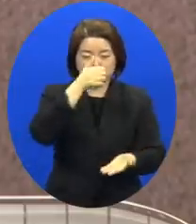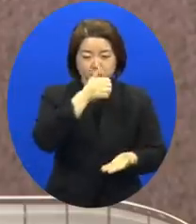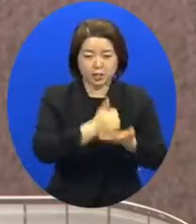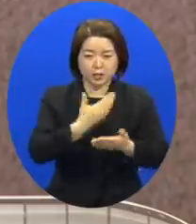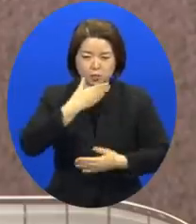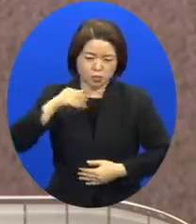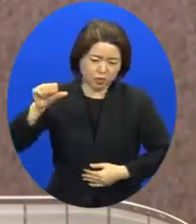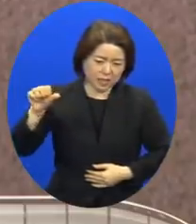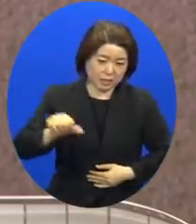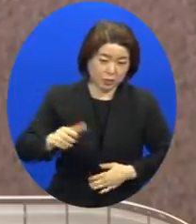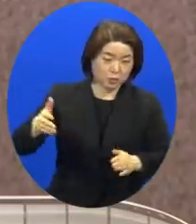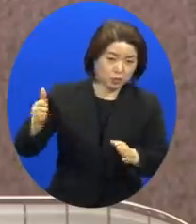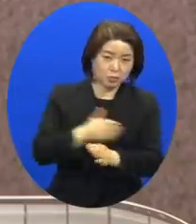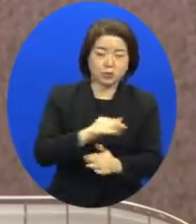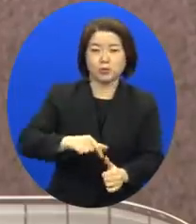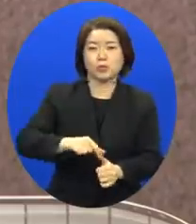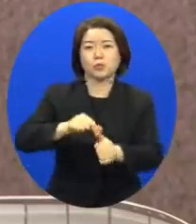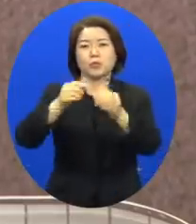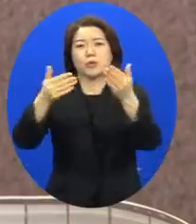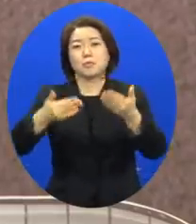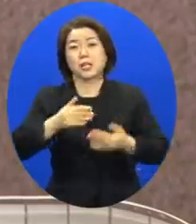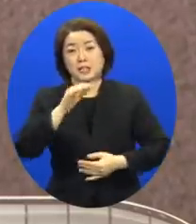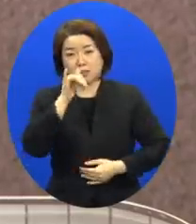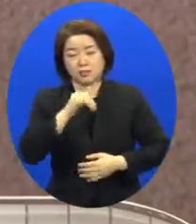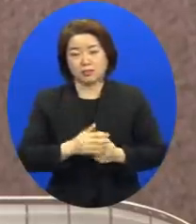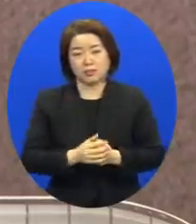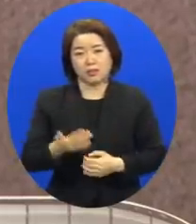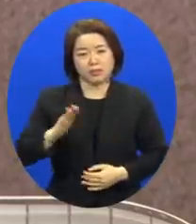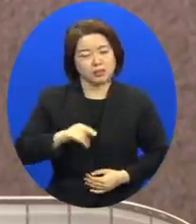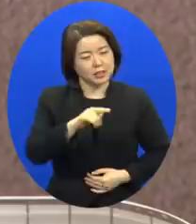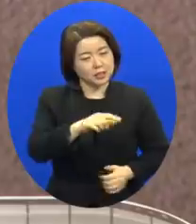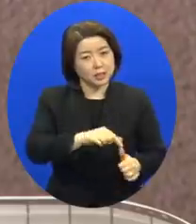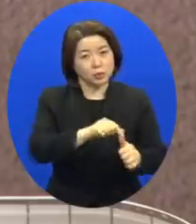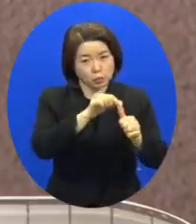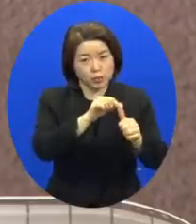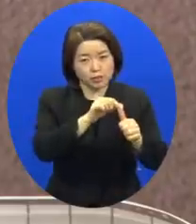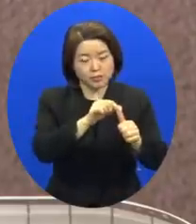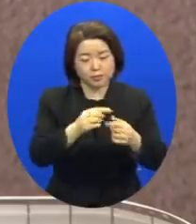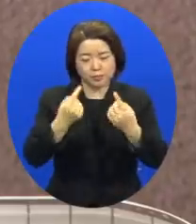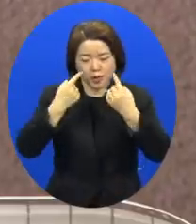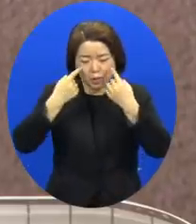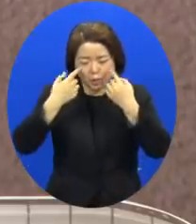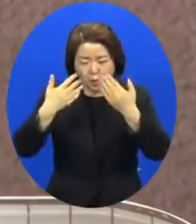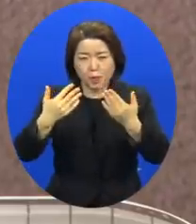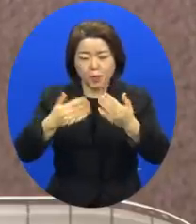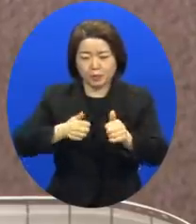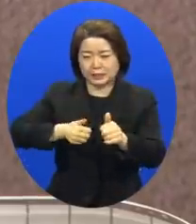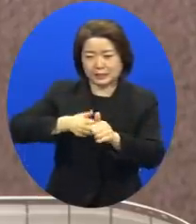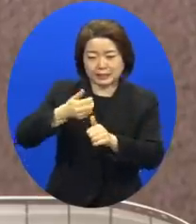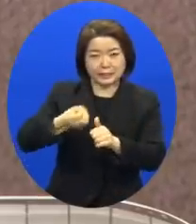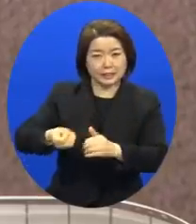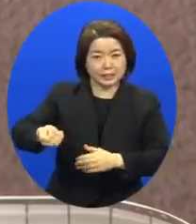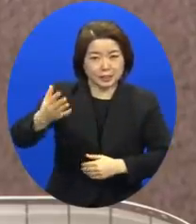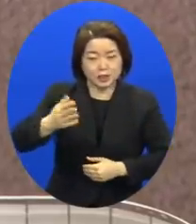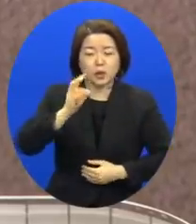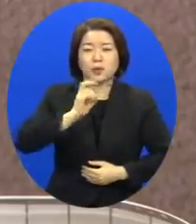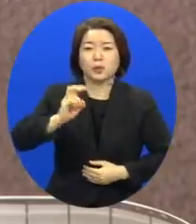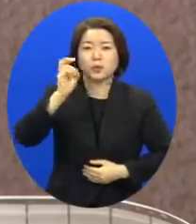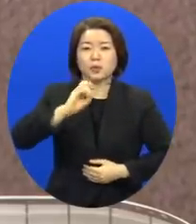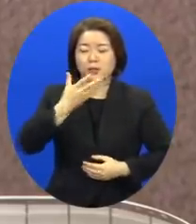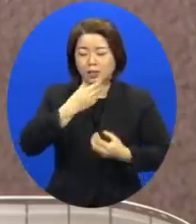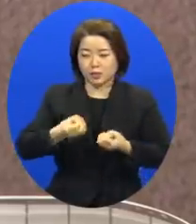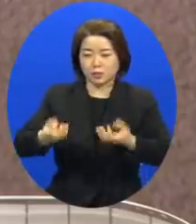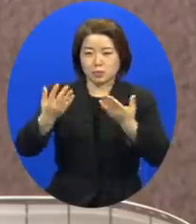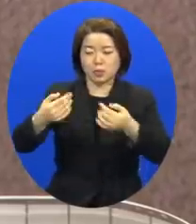구원을 받았습니다 그런데 그 구원 에는 안듯이 승리 의 노래를 부르는 축복이 함께 포함 되어져